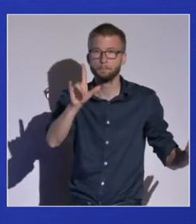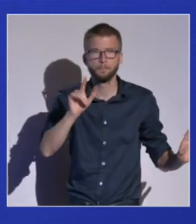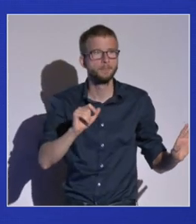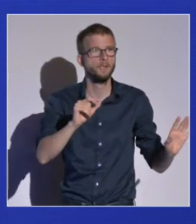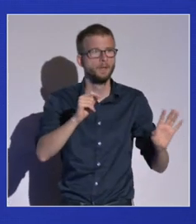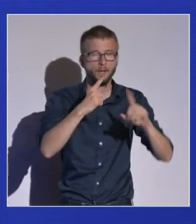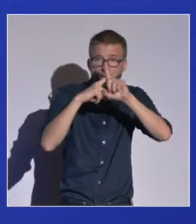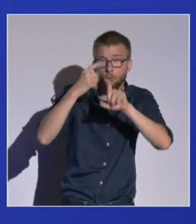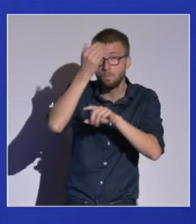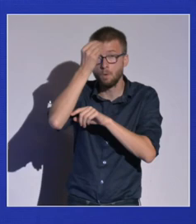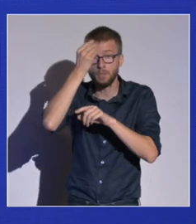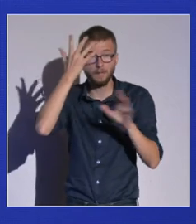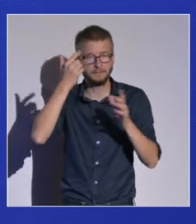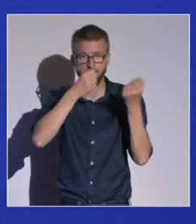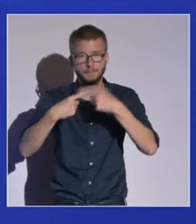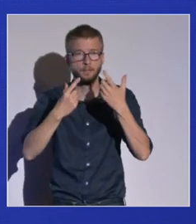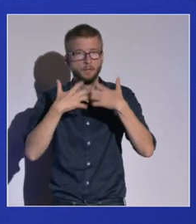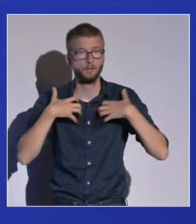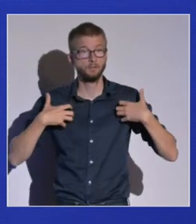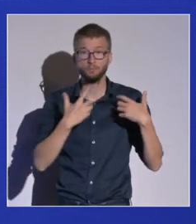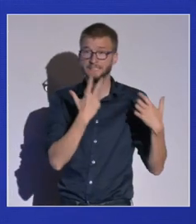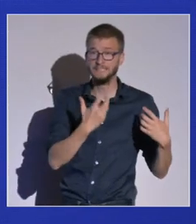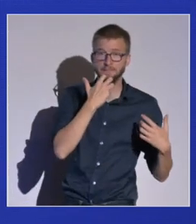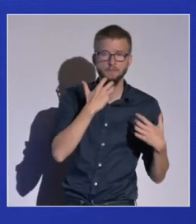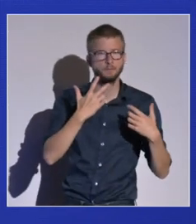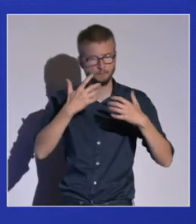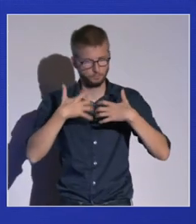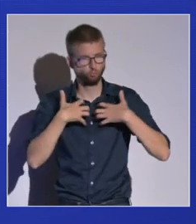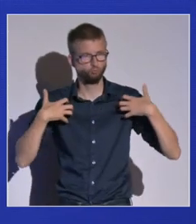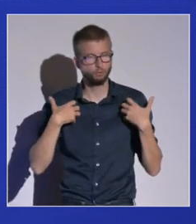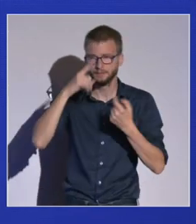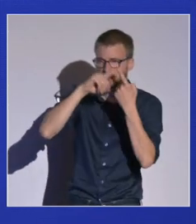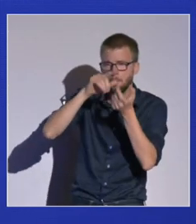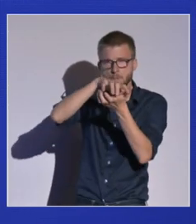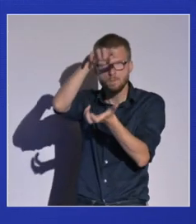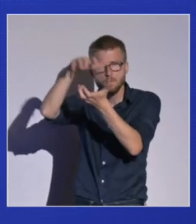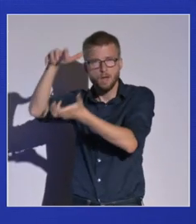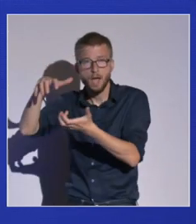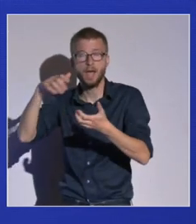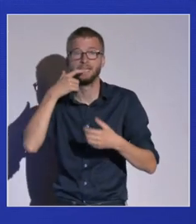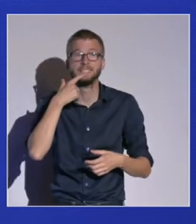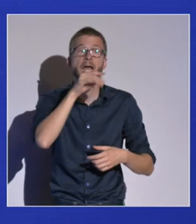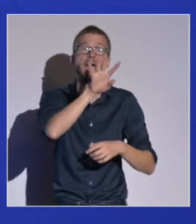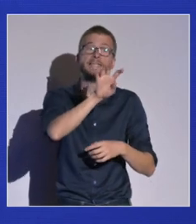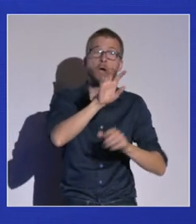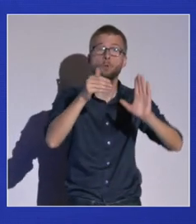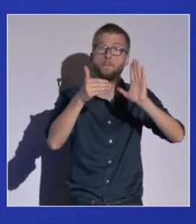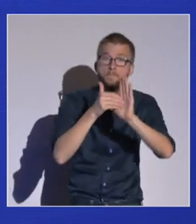science civique, c'est la science des ordres de grandeur. C'est 40 000 millions